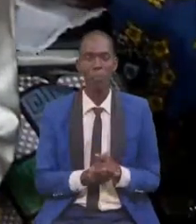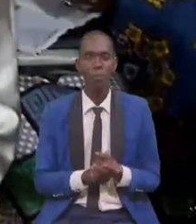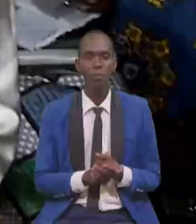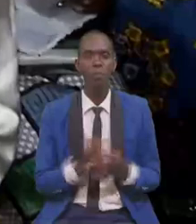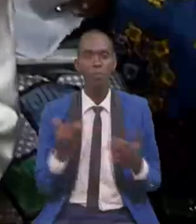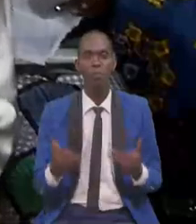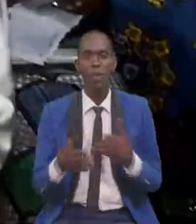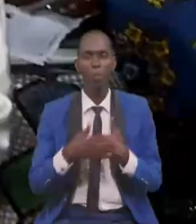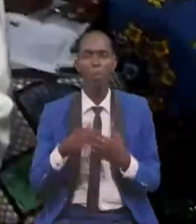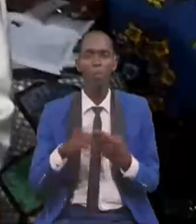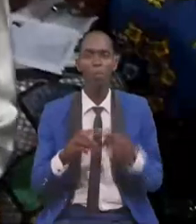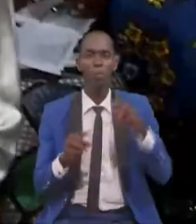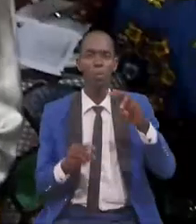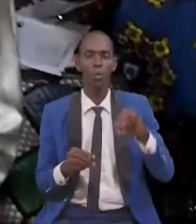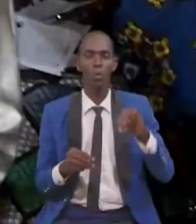Revenons à Marc.